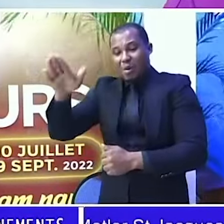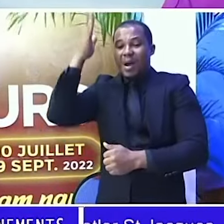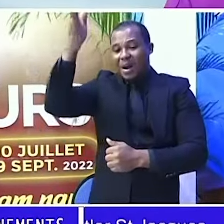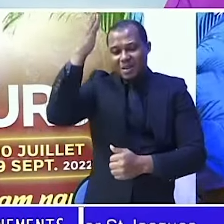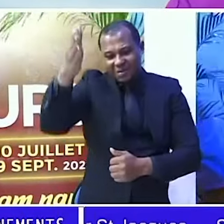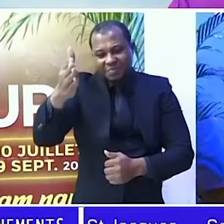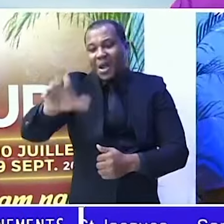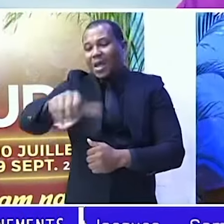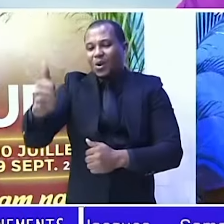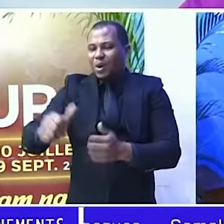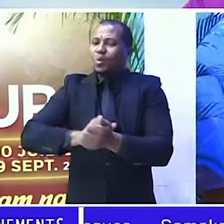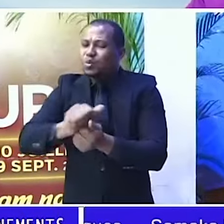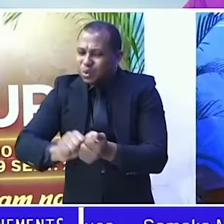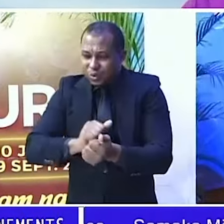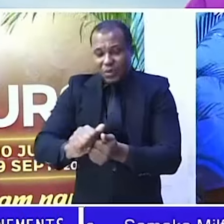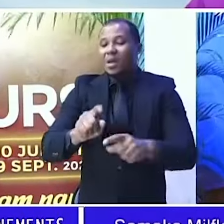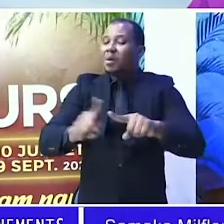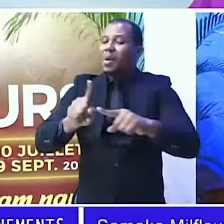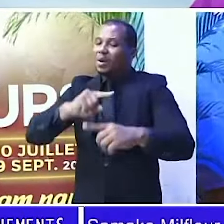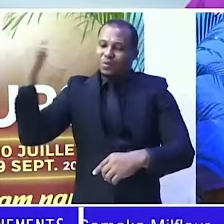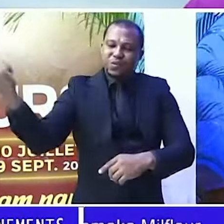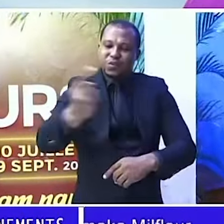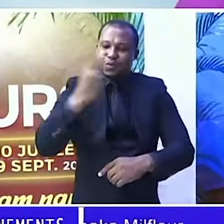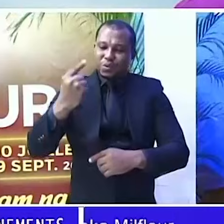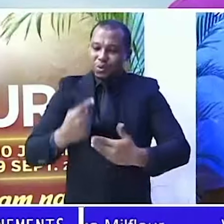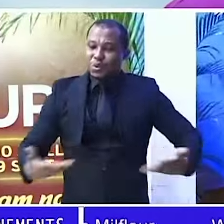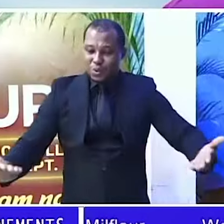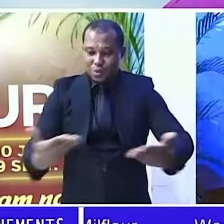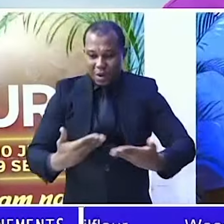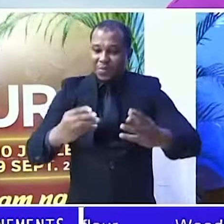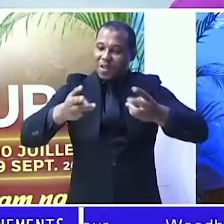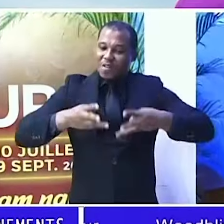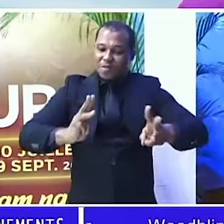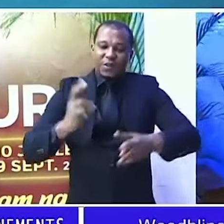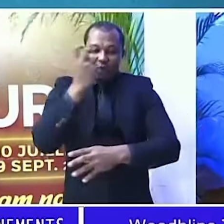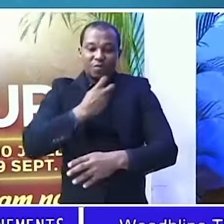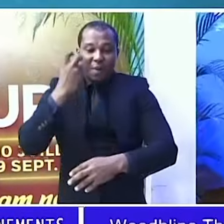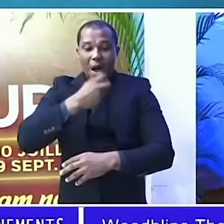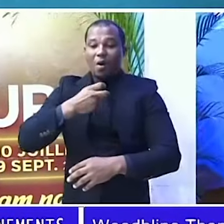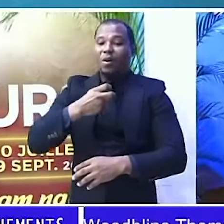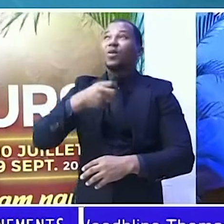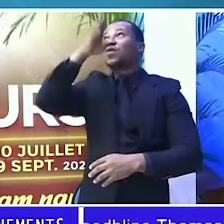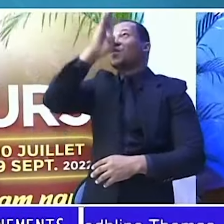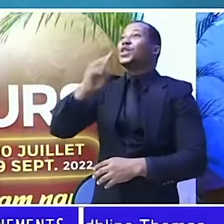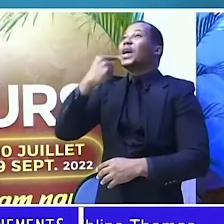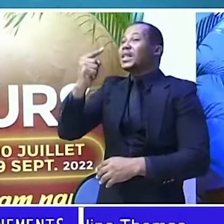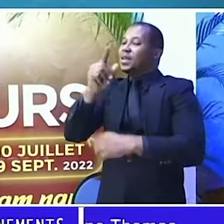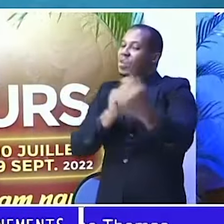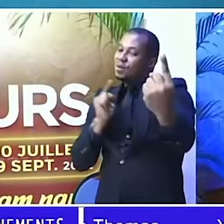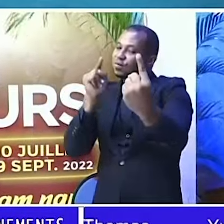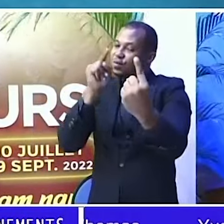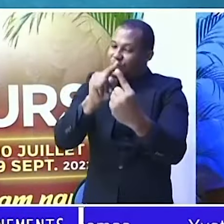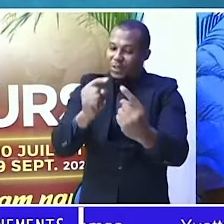mais jusqu'à présent nous là et Jean parole bon Dieu a dit jusqu'à présent